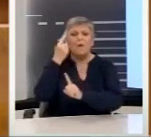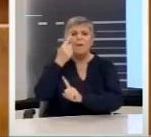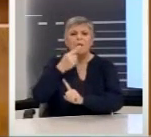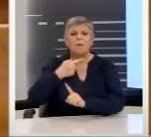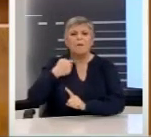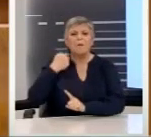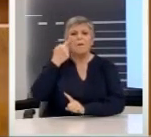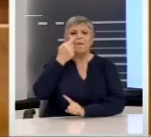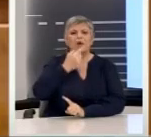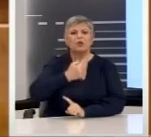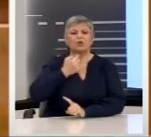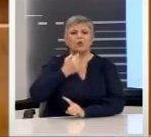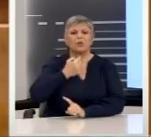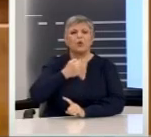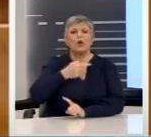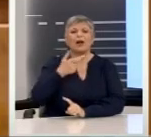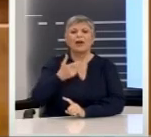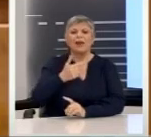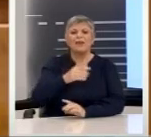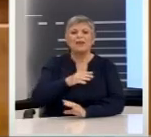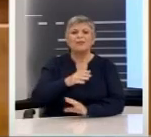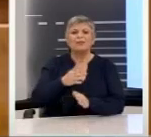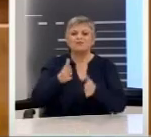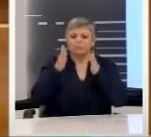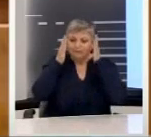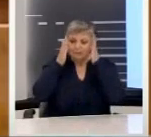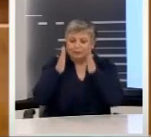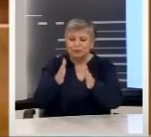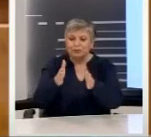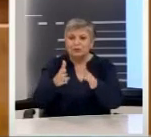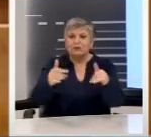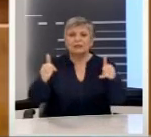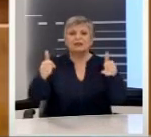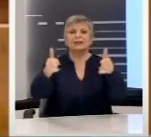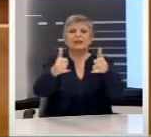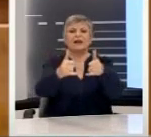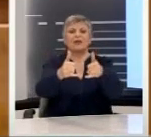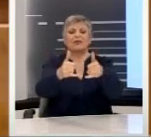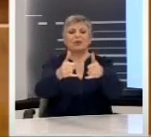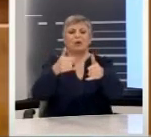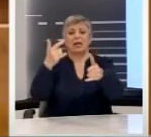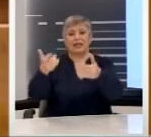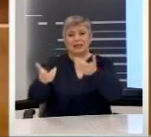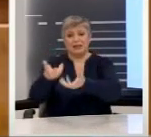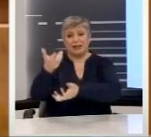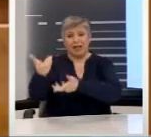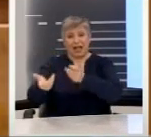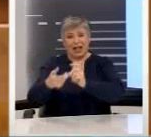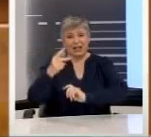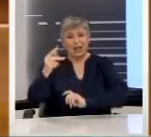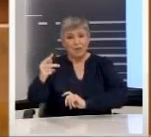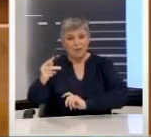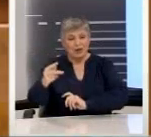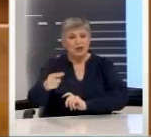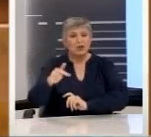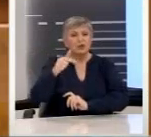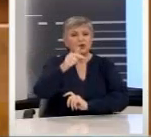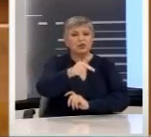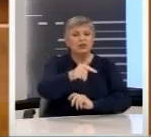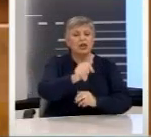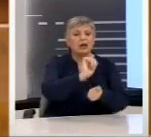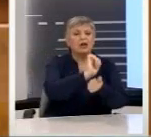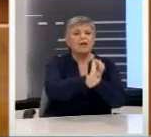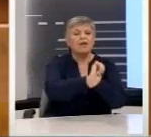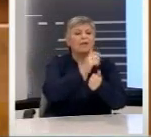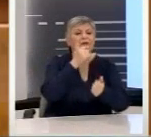τα τηλεφωνήματα του κ. Καμένου. Για ποιο σκάνδαλο μιλάτε? Τι αφορά, έχει σχέση αυτό το πράγμα που αποδίδεται στον Υπουργό Εθνικής